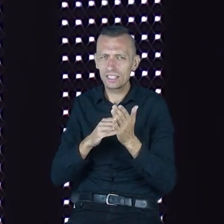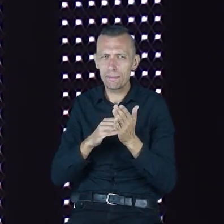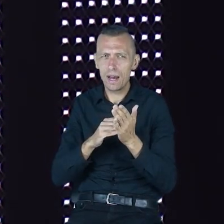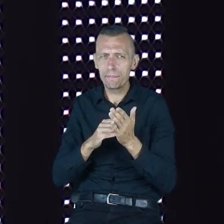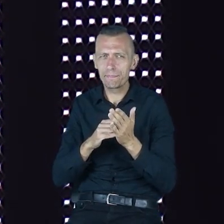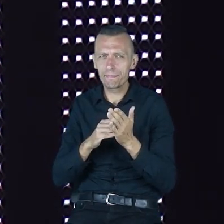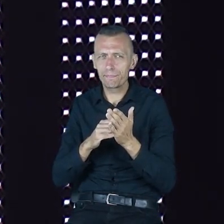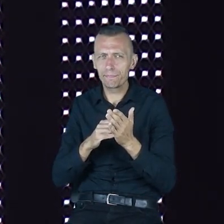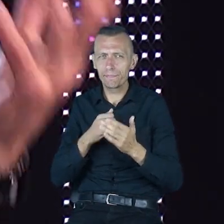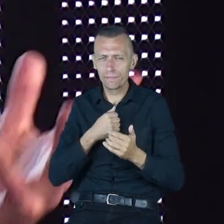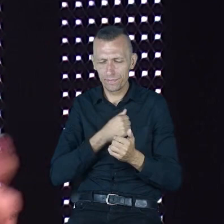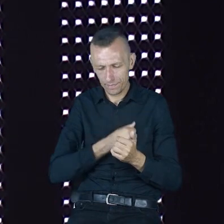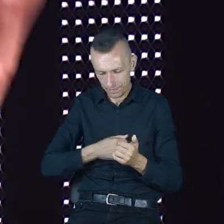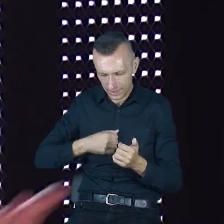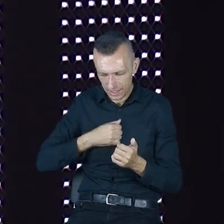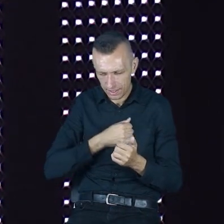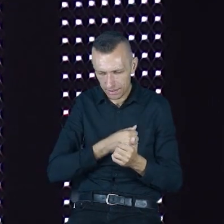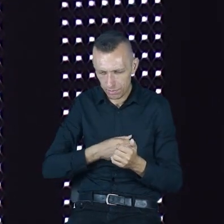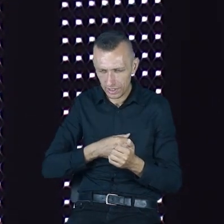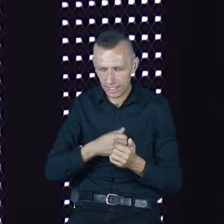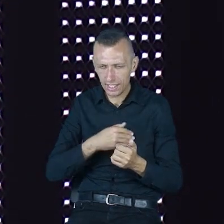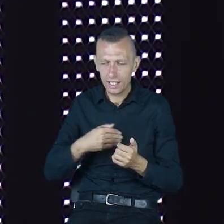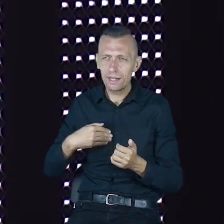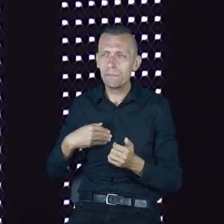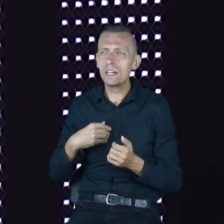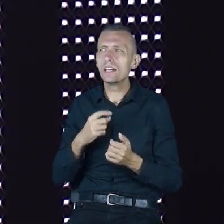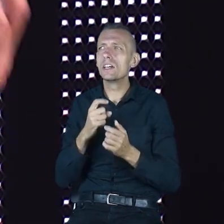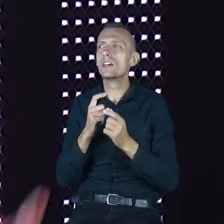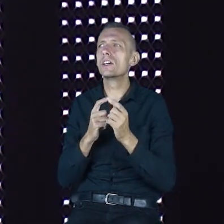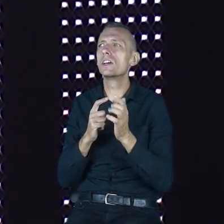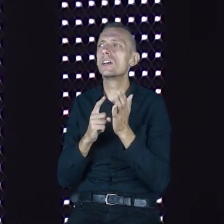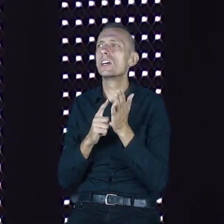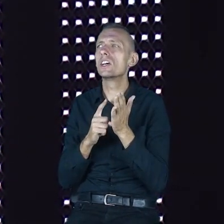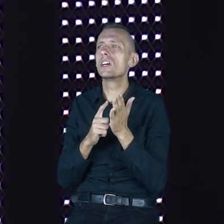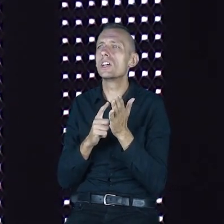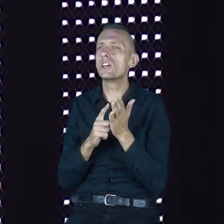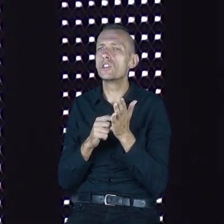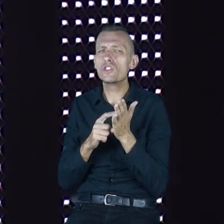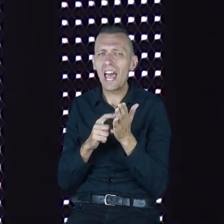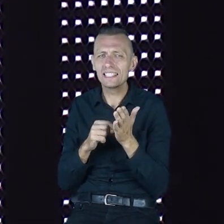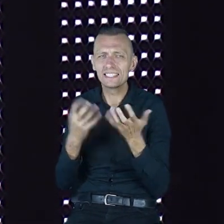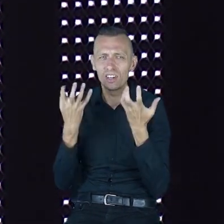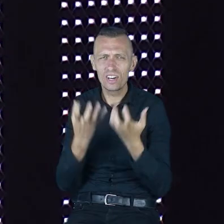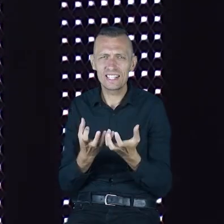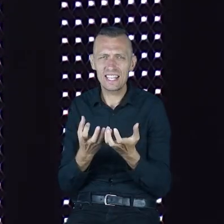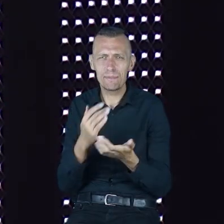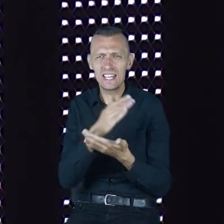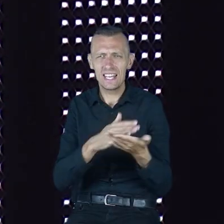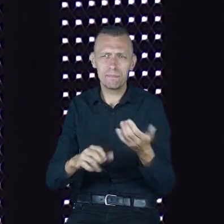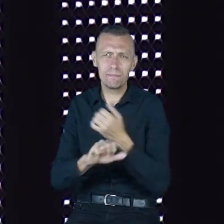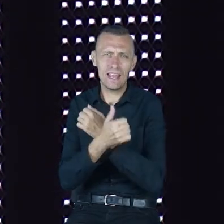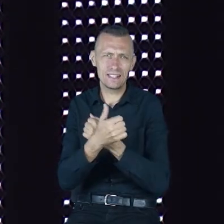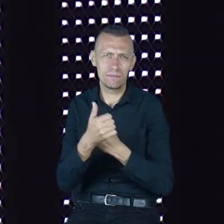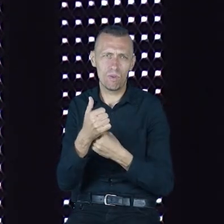chcemy tak cieszyć się w sposób próżny, z tego świata płynący. A Bóg mówi: ja chcę, aby to